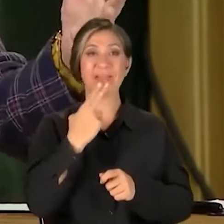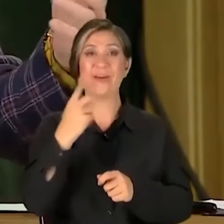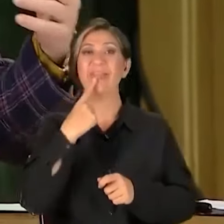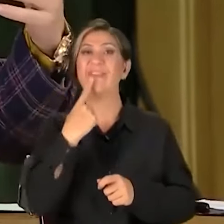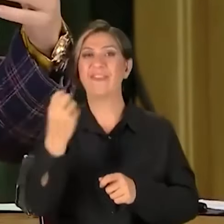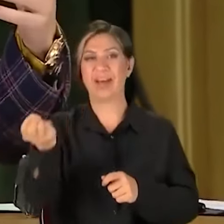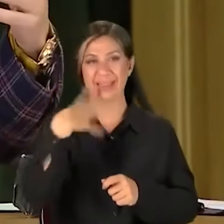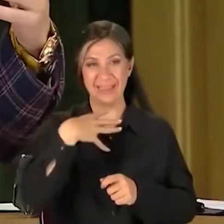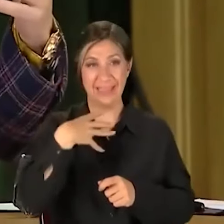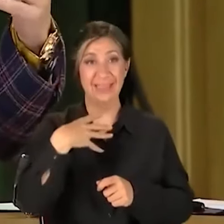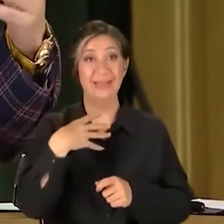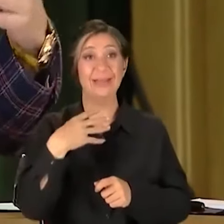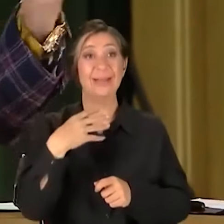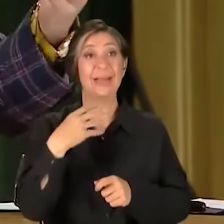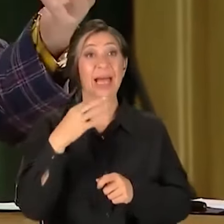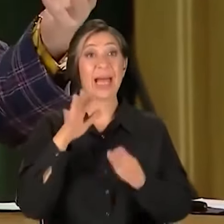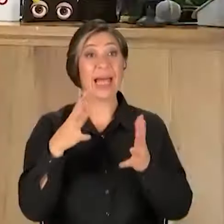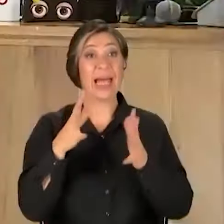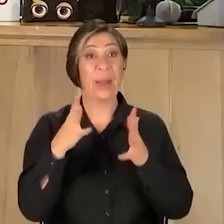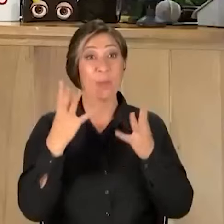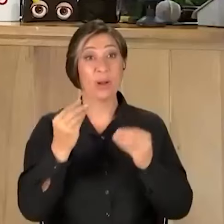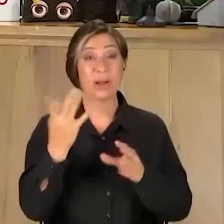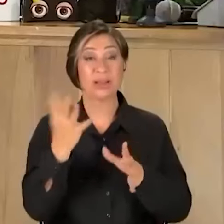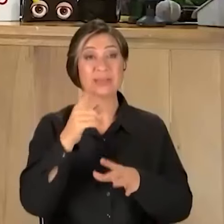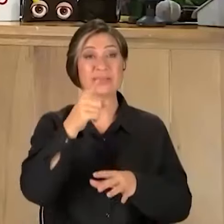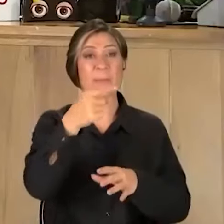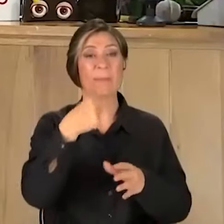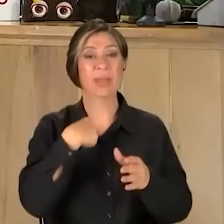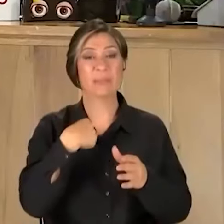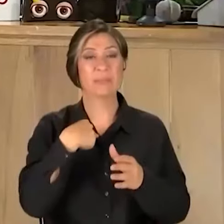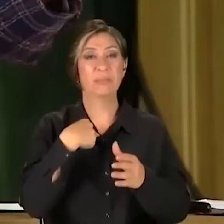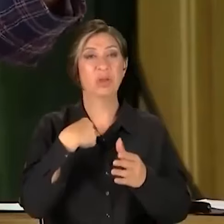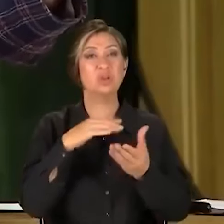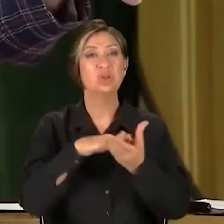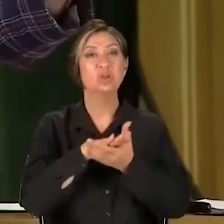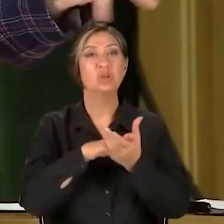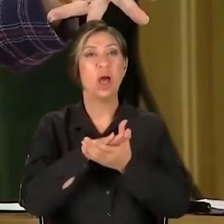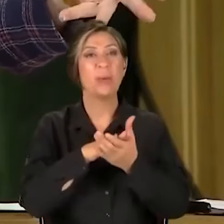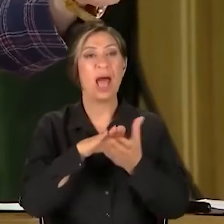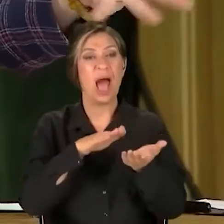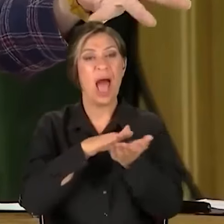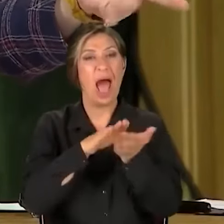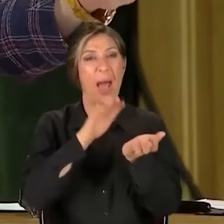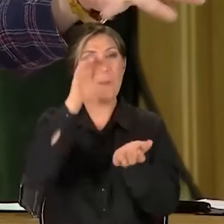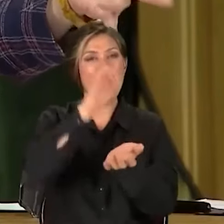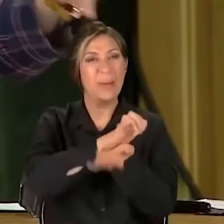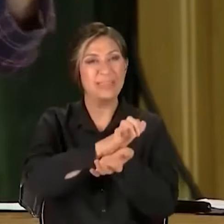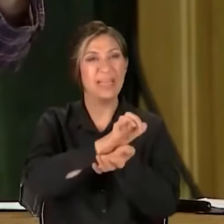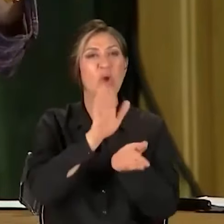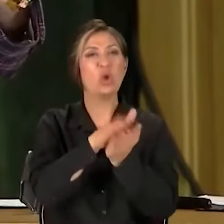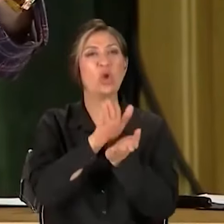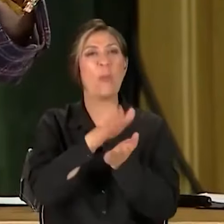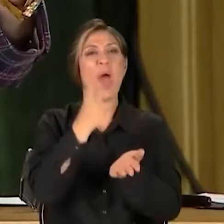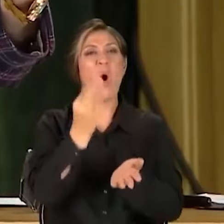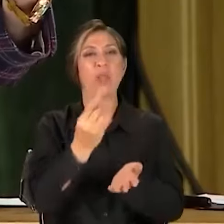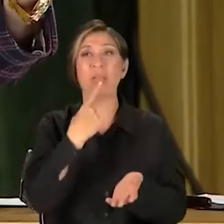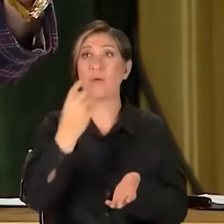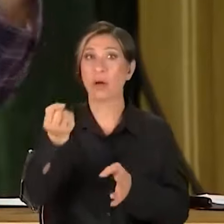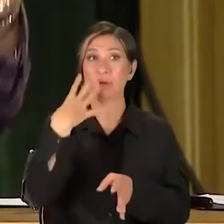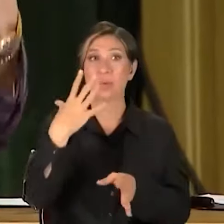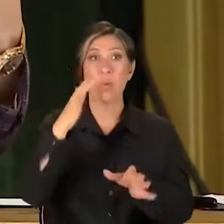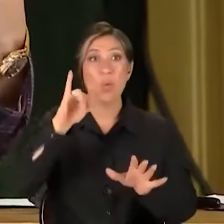Diss attı fakat garip bir şekilde diss attı. Sen benim çorabımın, ayağımın bastığı yerin köpeği ol falan